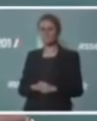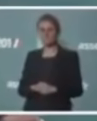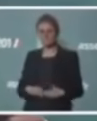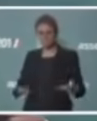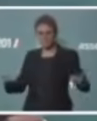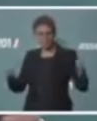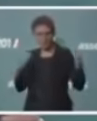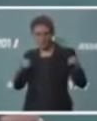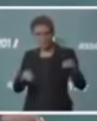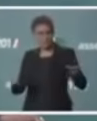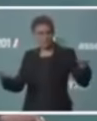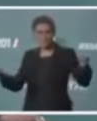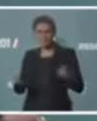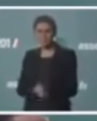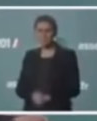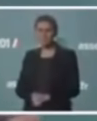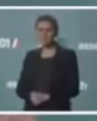ben, il faut le vendre.